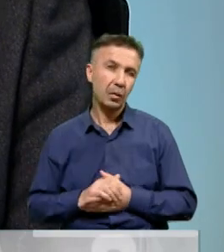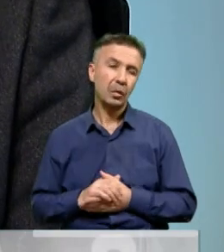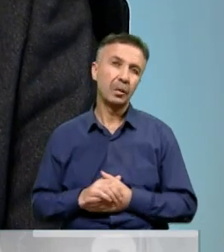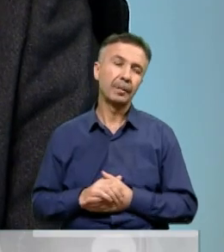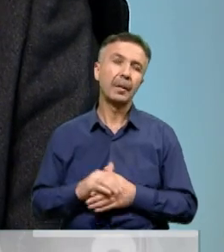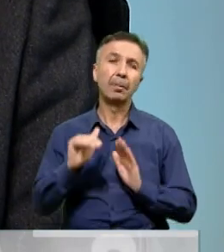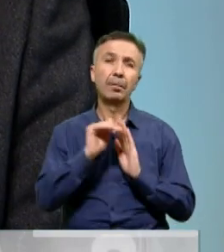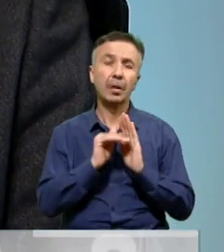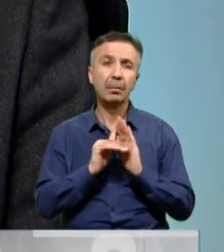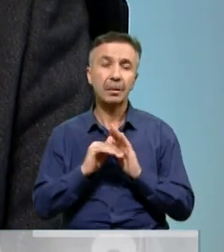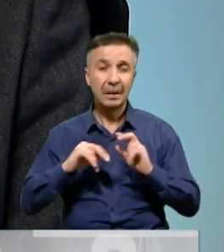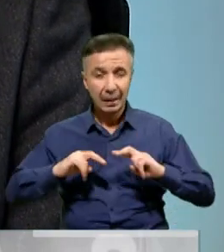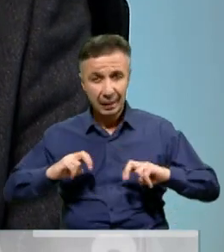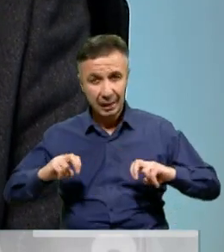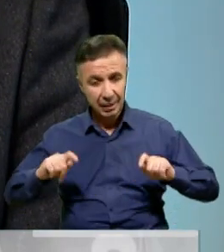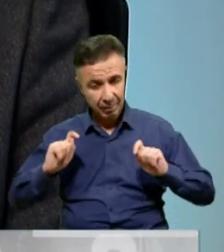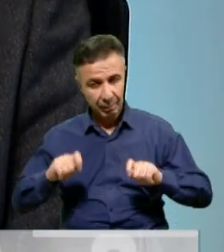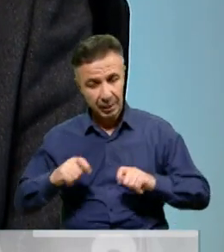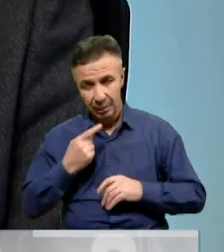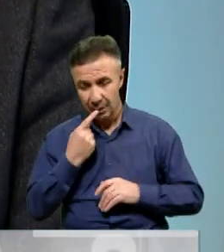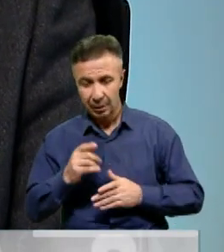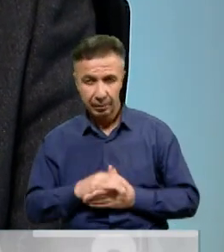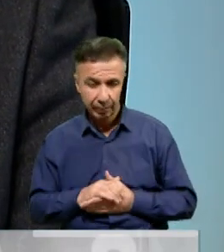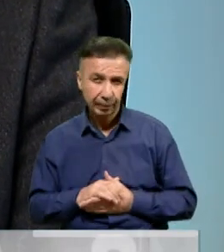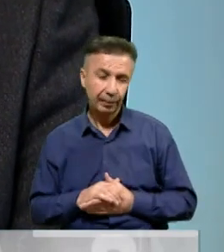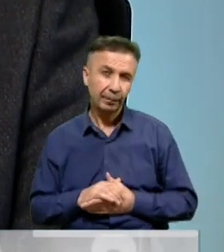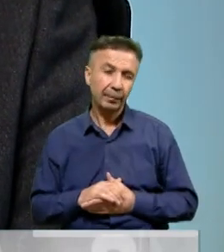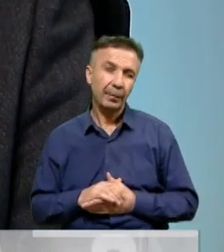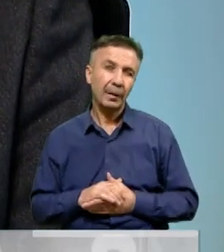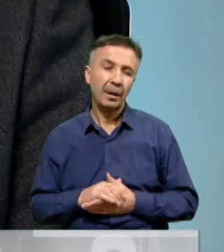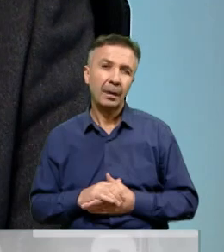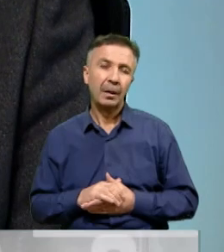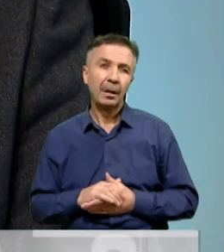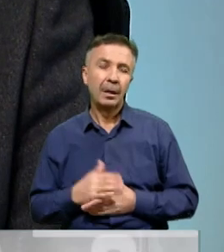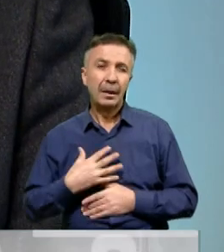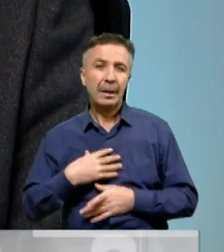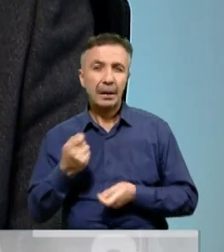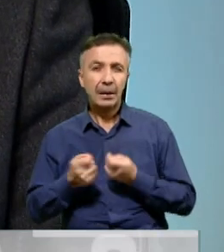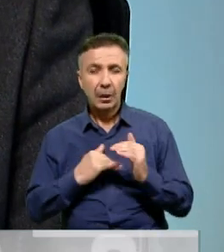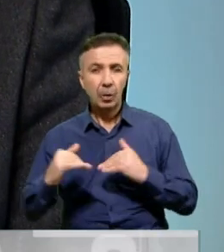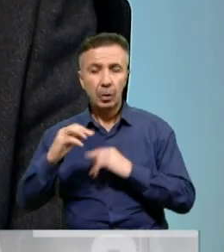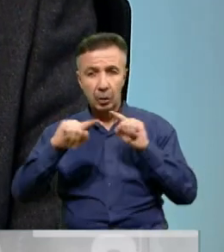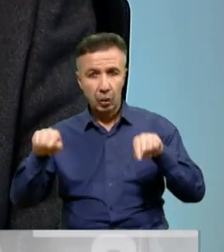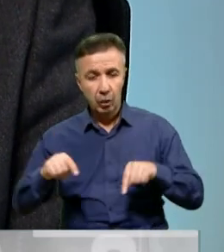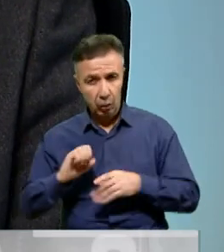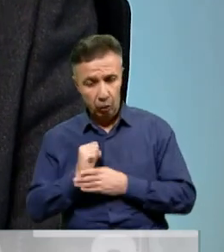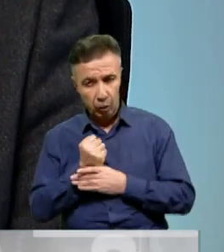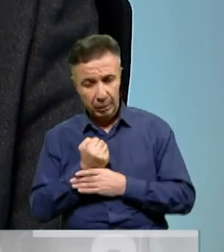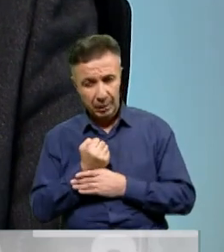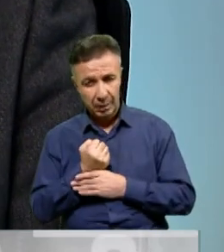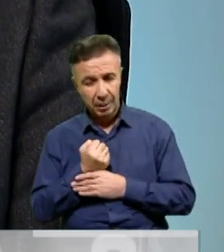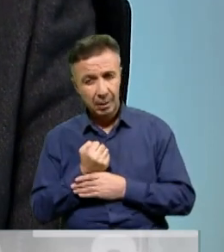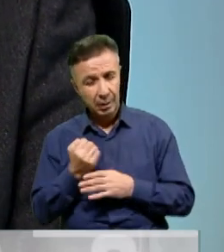efendim programımızda araştırma yapacağımızı ifade etmiştim. Evet, söylemiştim. Sağ olsun Din İşleri Yüksek Kurulu uzmanı arkadaşım Seracettin